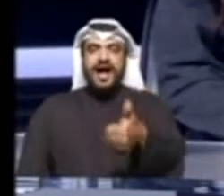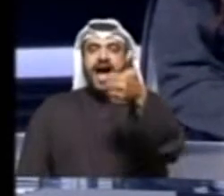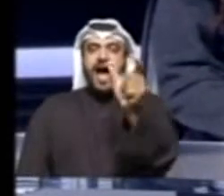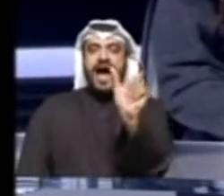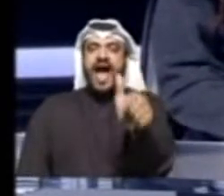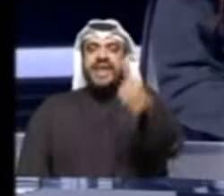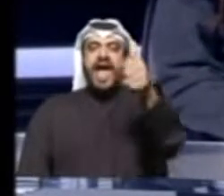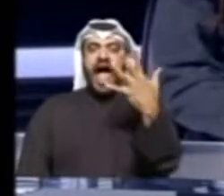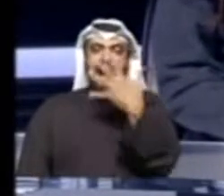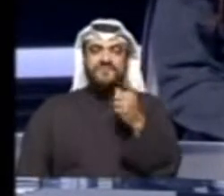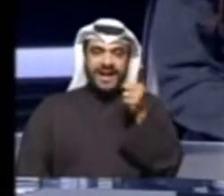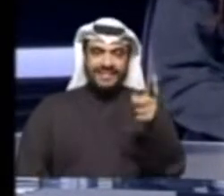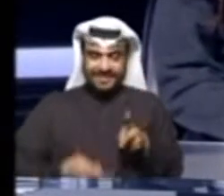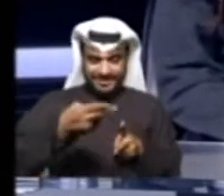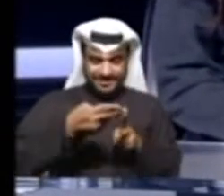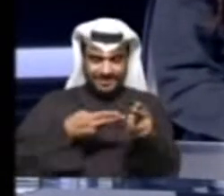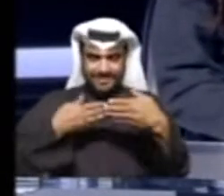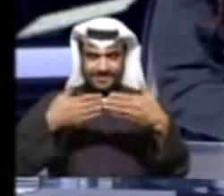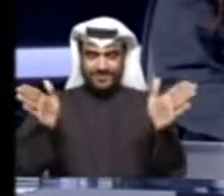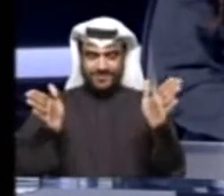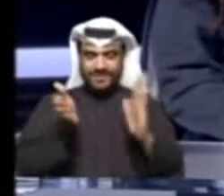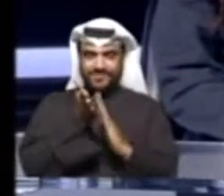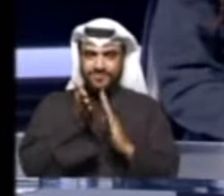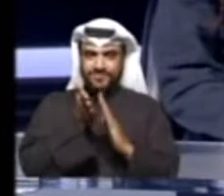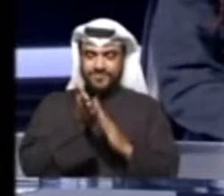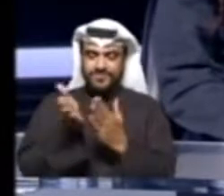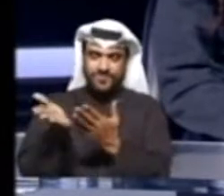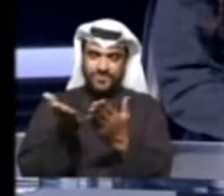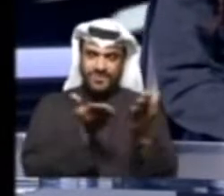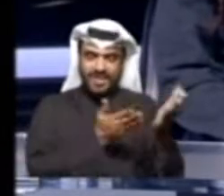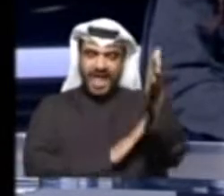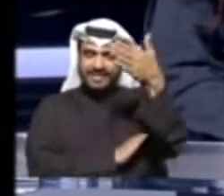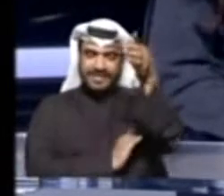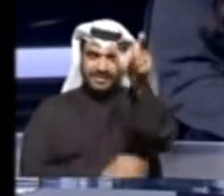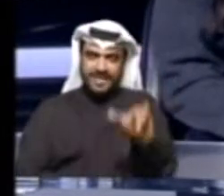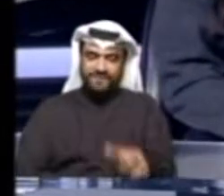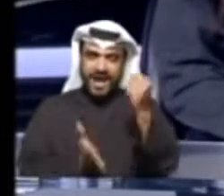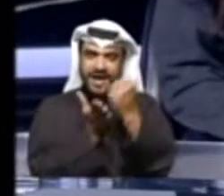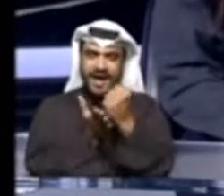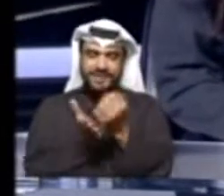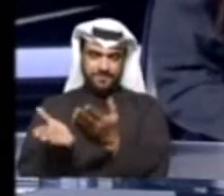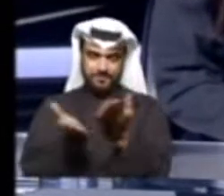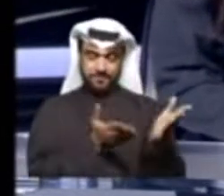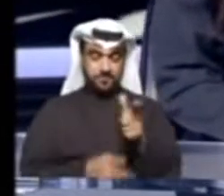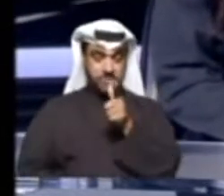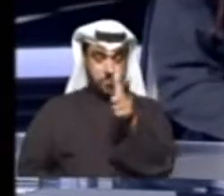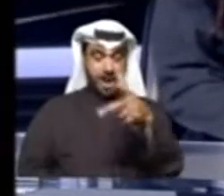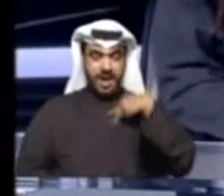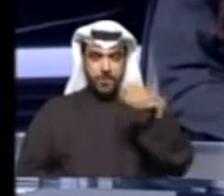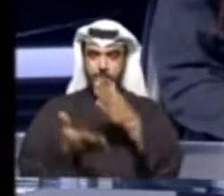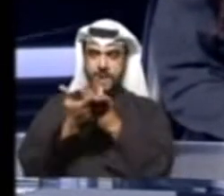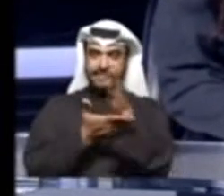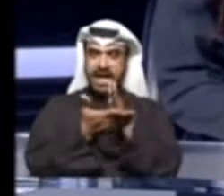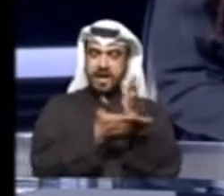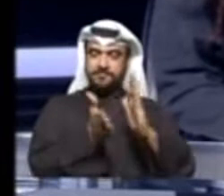والتكامل الإقليمي بجمهورية غانا الصديقة تشيري أويركور بوتشوي. وأشاد الشيخ صباح الخالد في